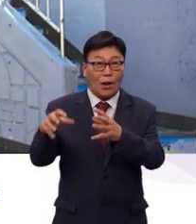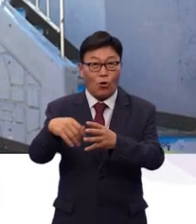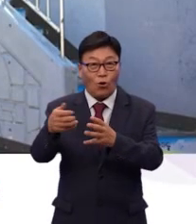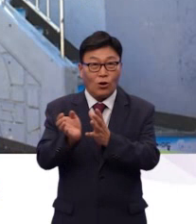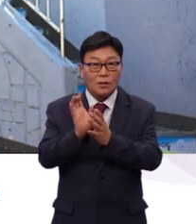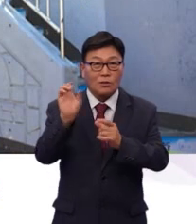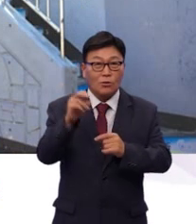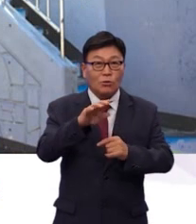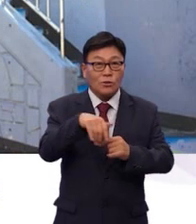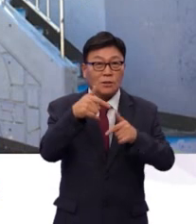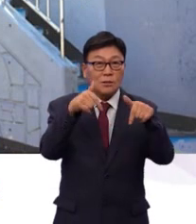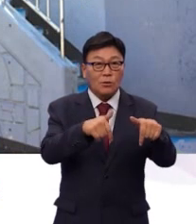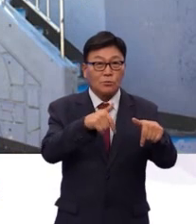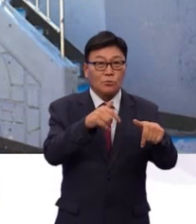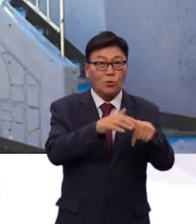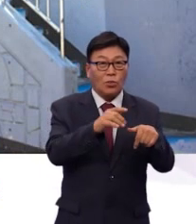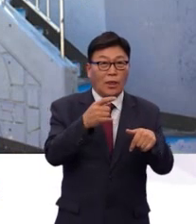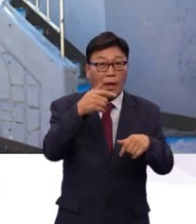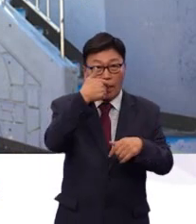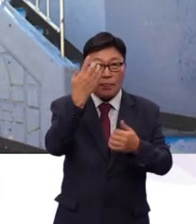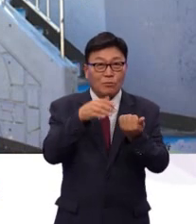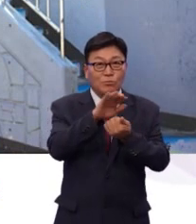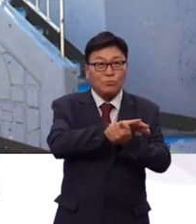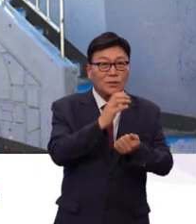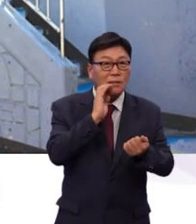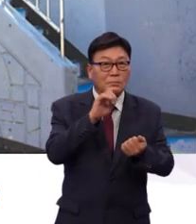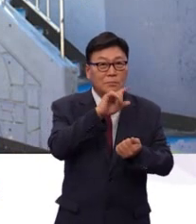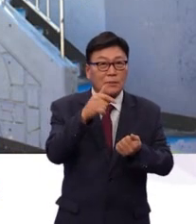위치한 고분돌이 카페와 기찻집 예술체험장